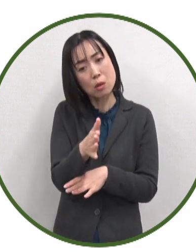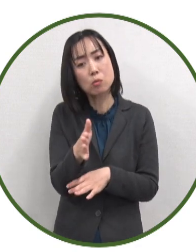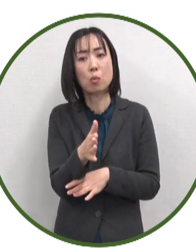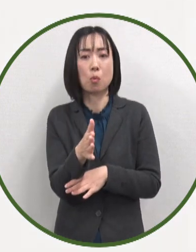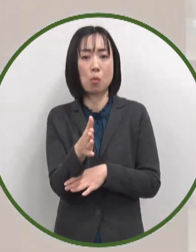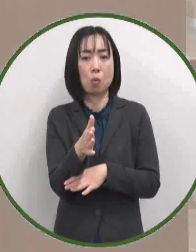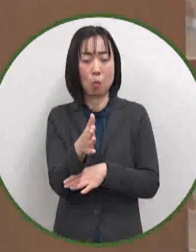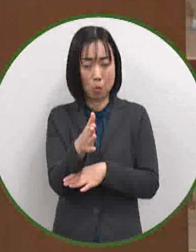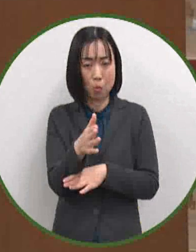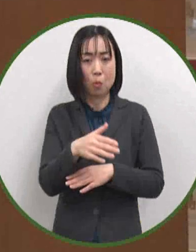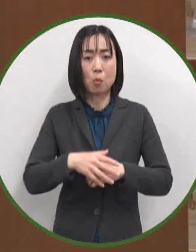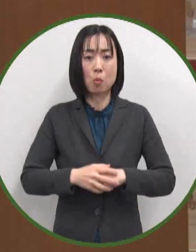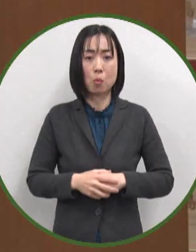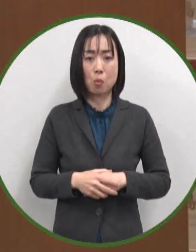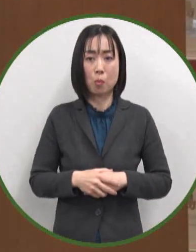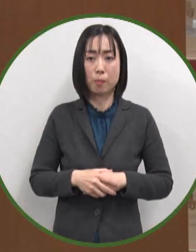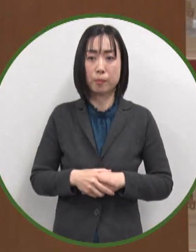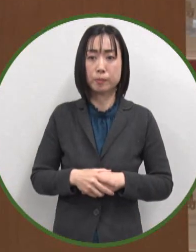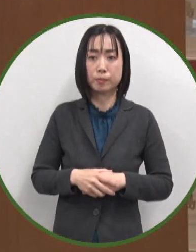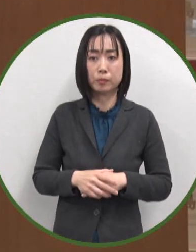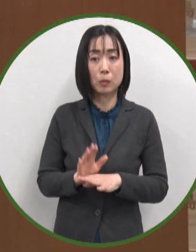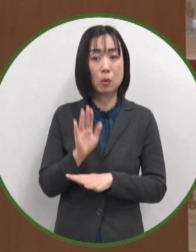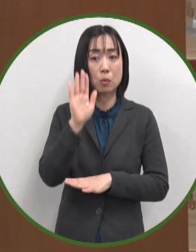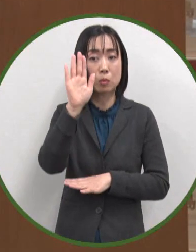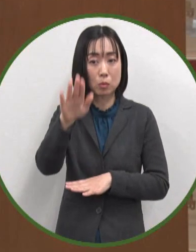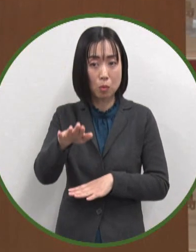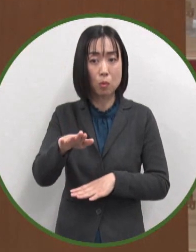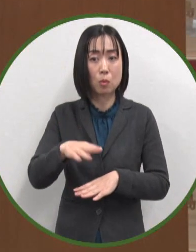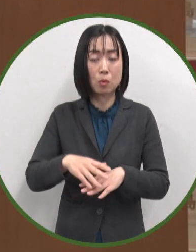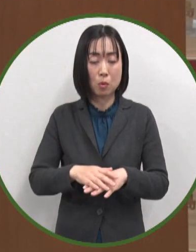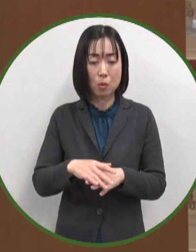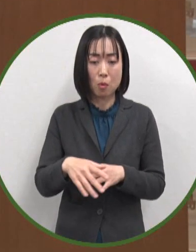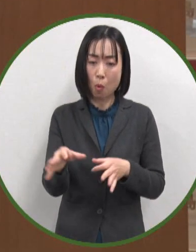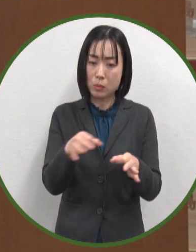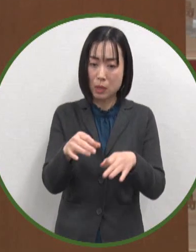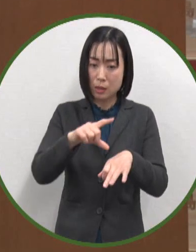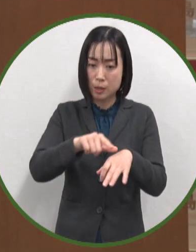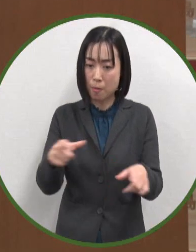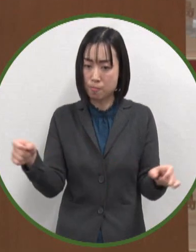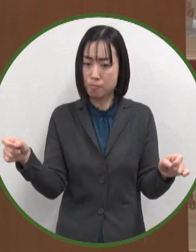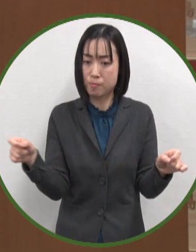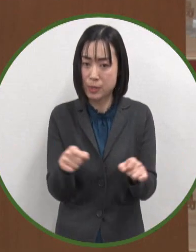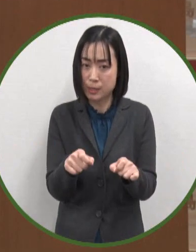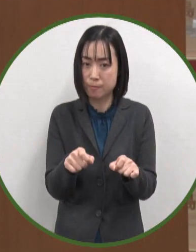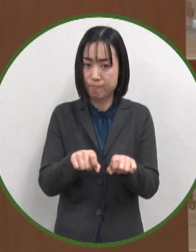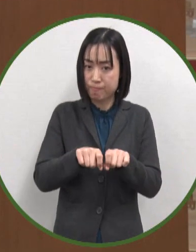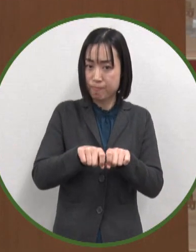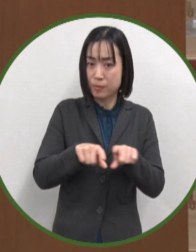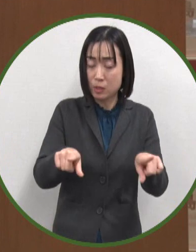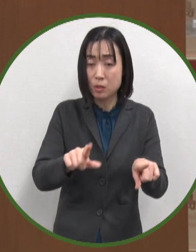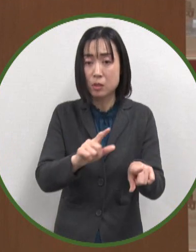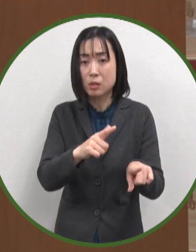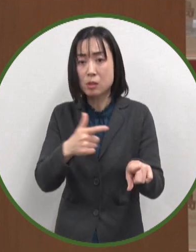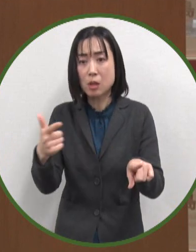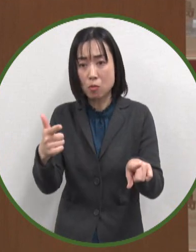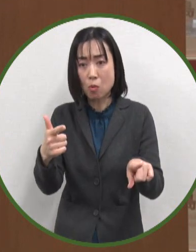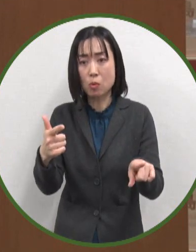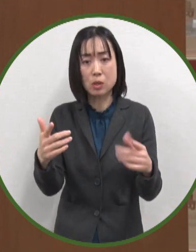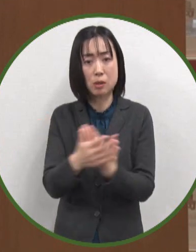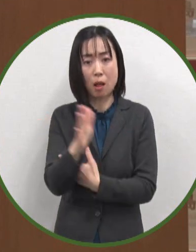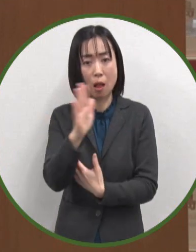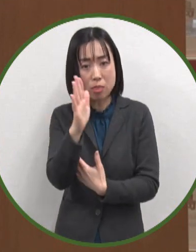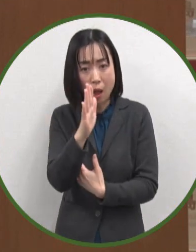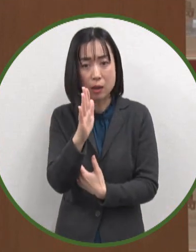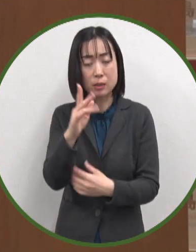ります。今後時短などの強い行動制限に至らないようにさ